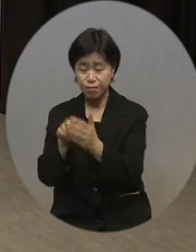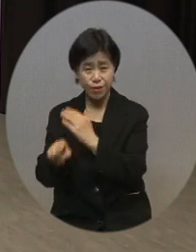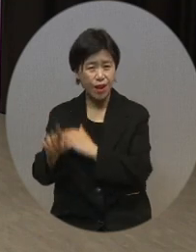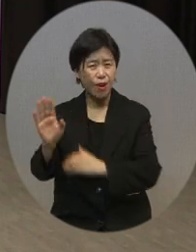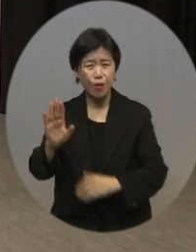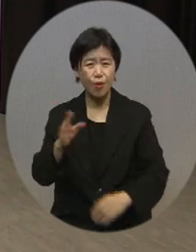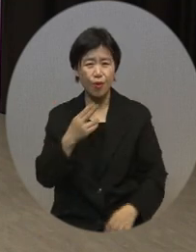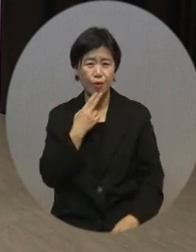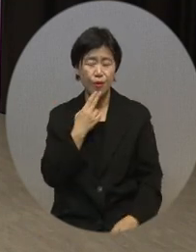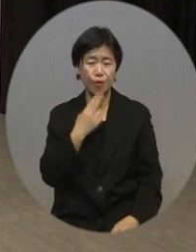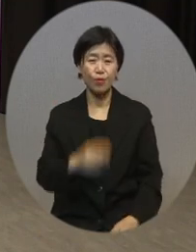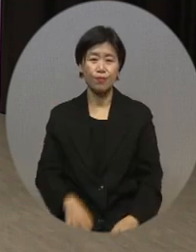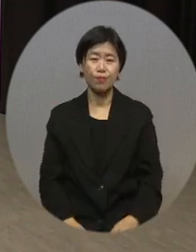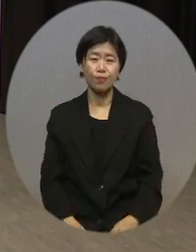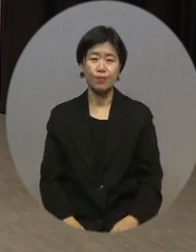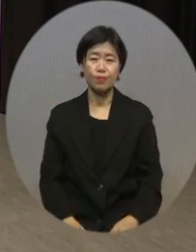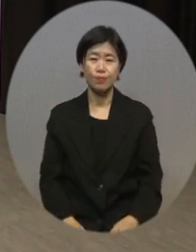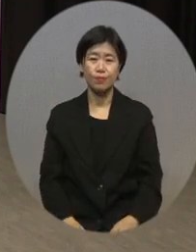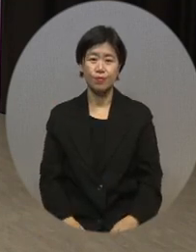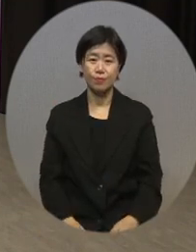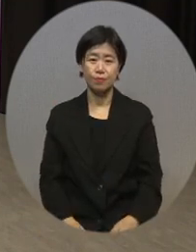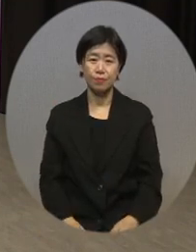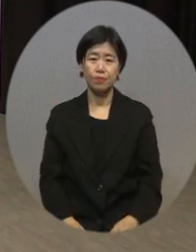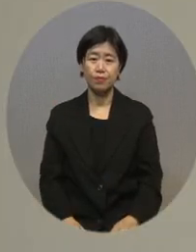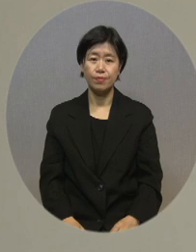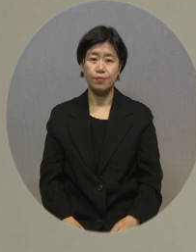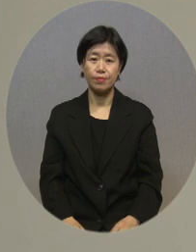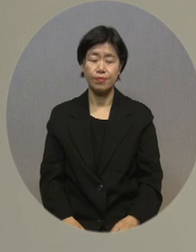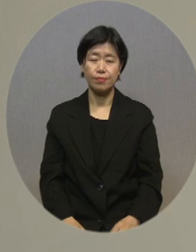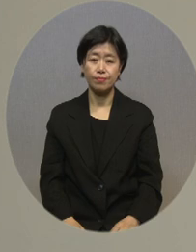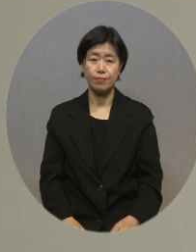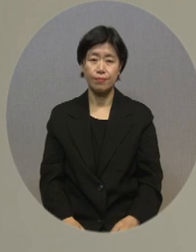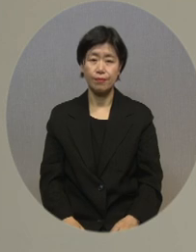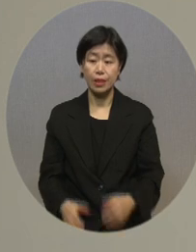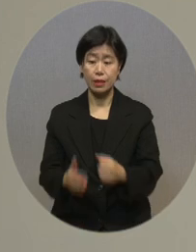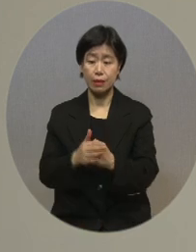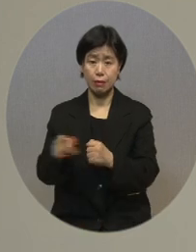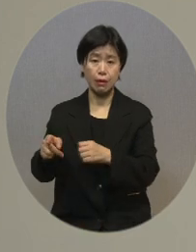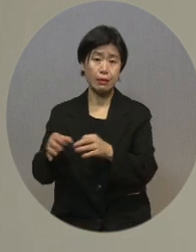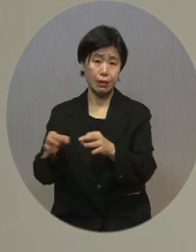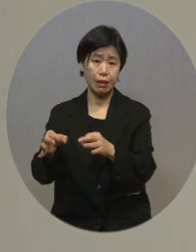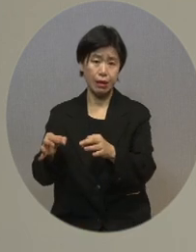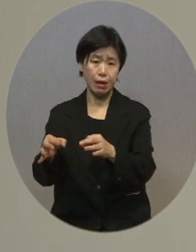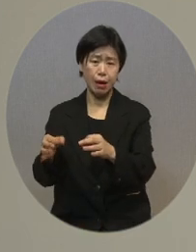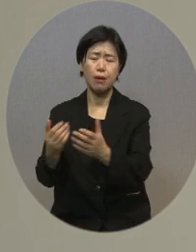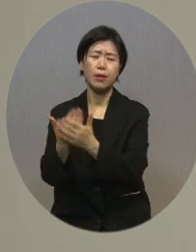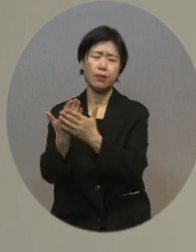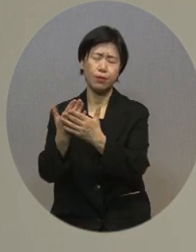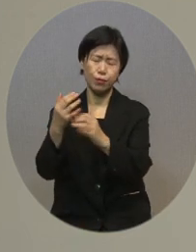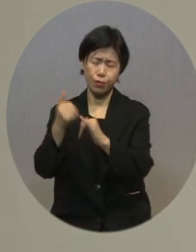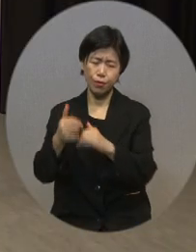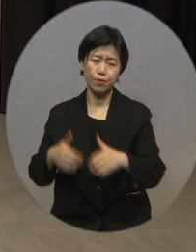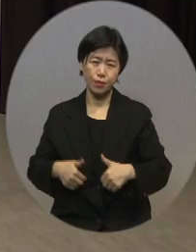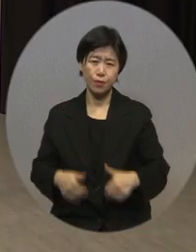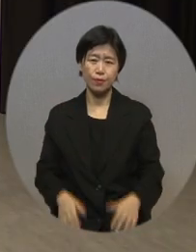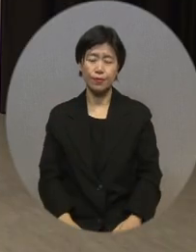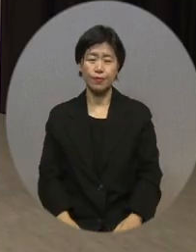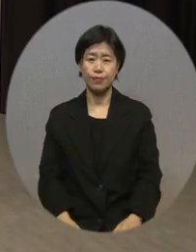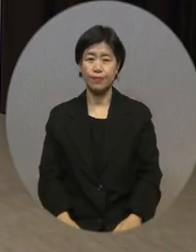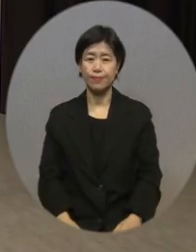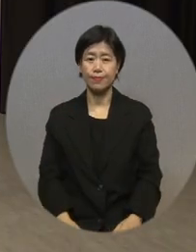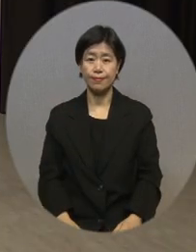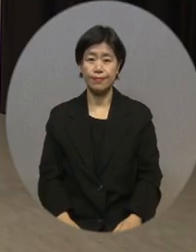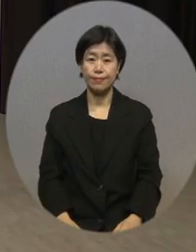새롭게 변화해야 된다는 건 다 공감을 하고 있고 그 안에서 지금 뭔가를 만들어 보려고 그렇게 노력을 하고 있습니다. 그래서